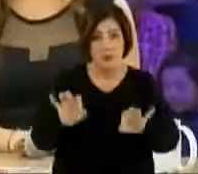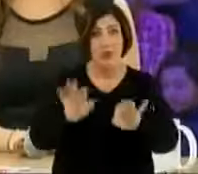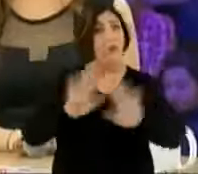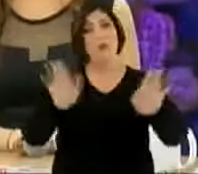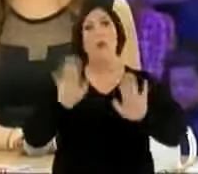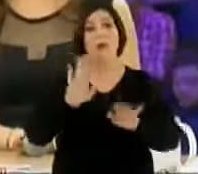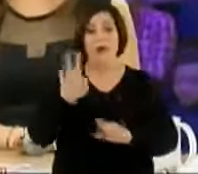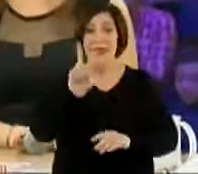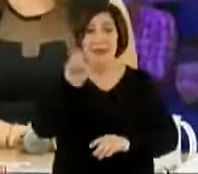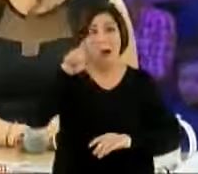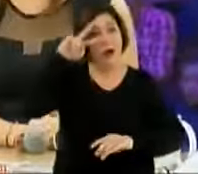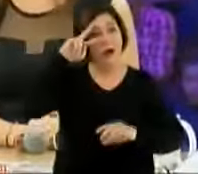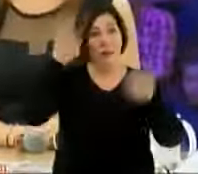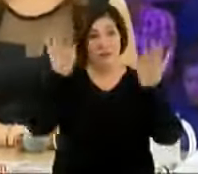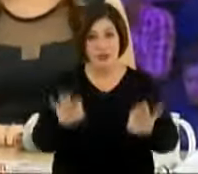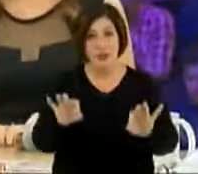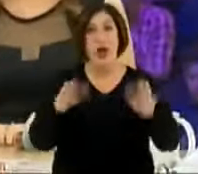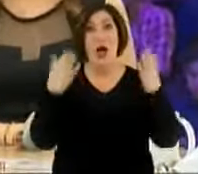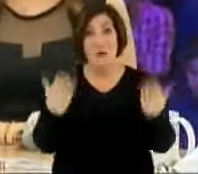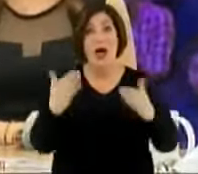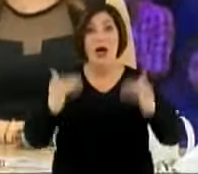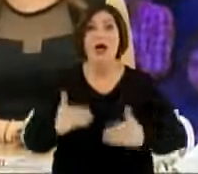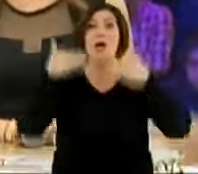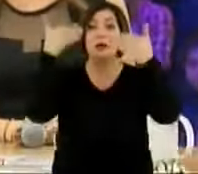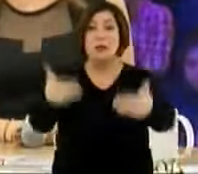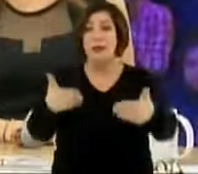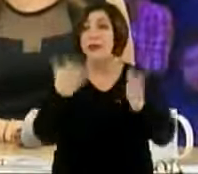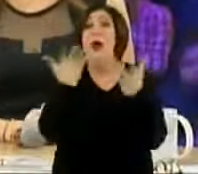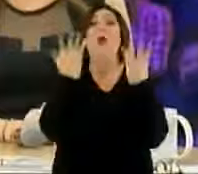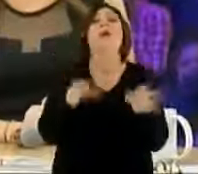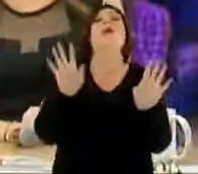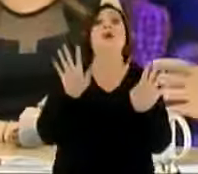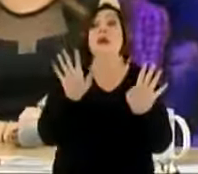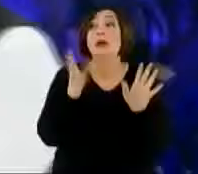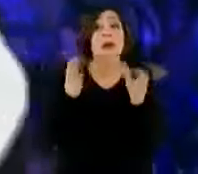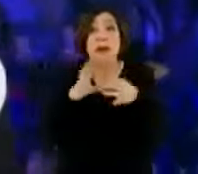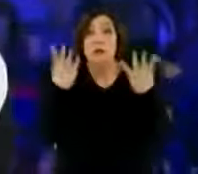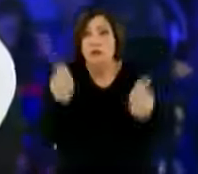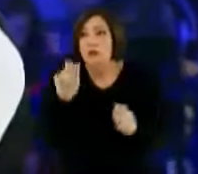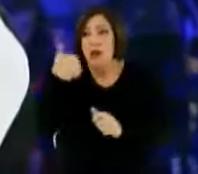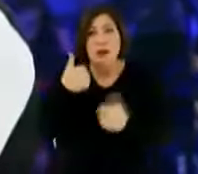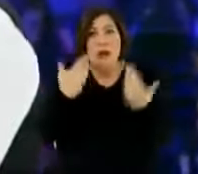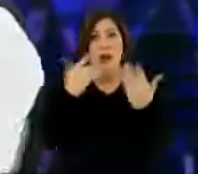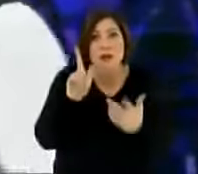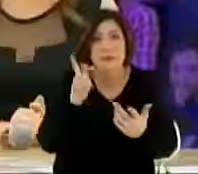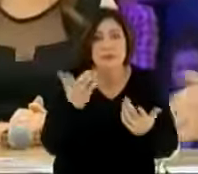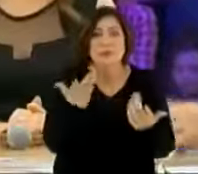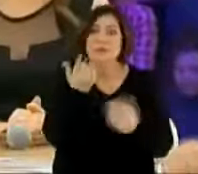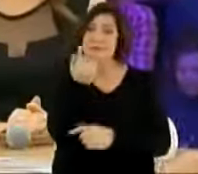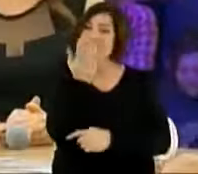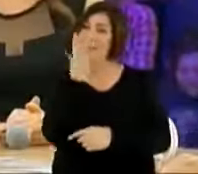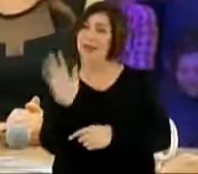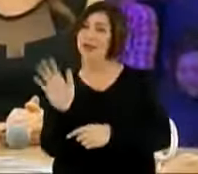Yok, 20 Aralık'ta girecekti fakat erteledik. Daha girmedi mi? Vizyoya girmedim. Ne yapacağız şimdi yarın?